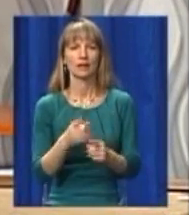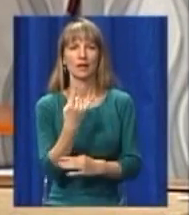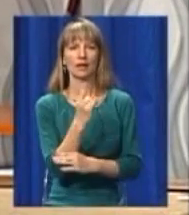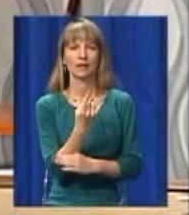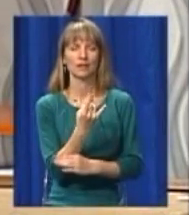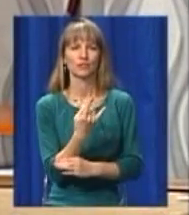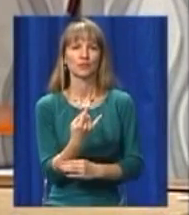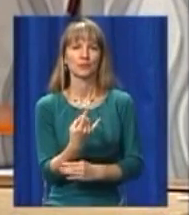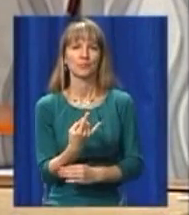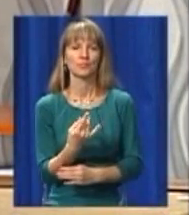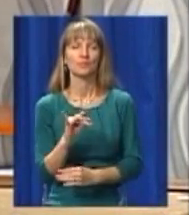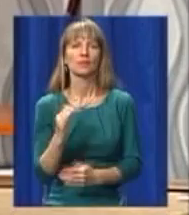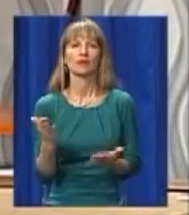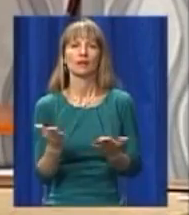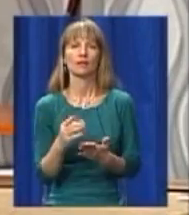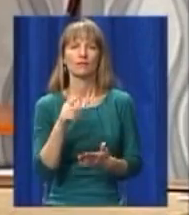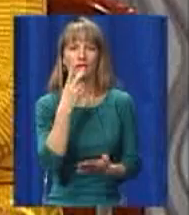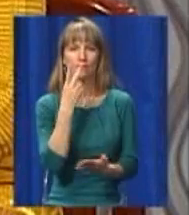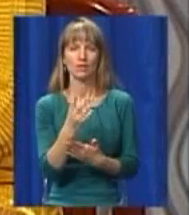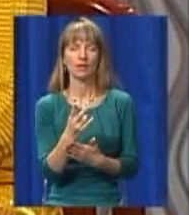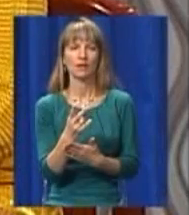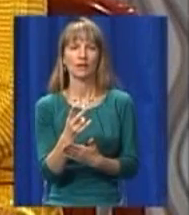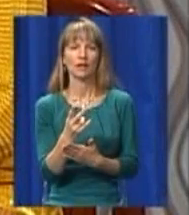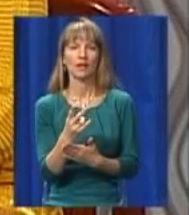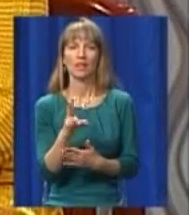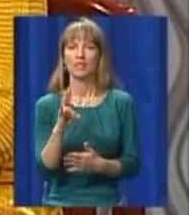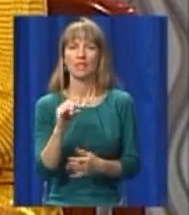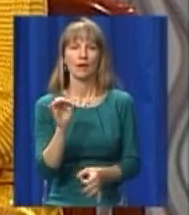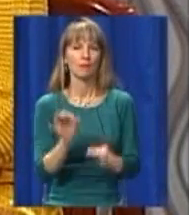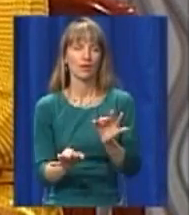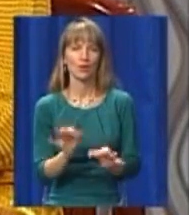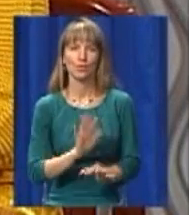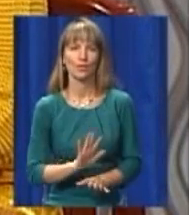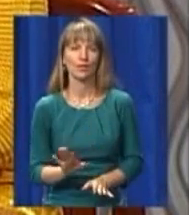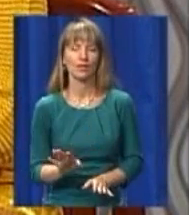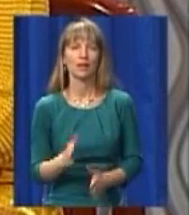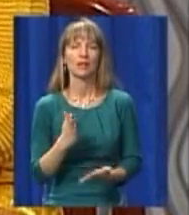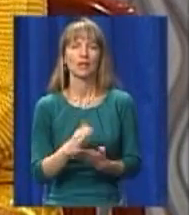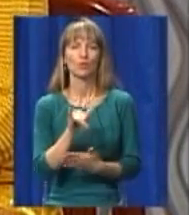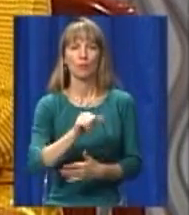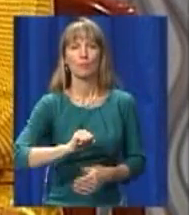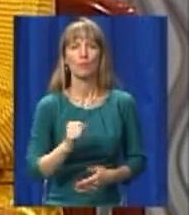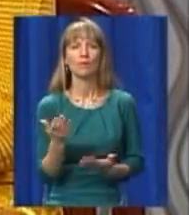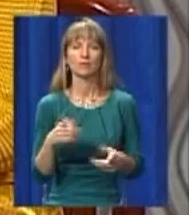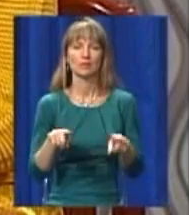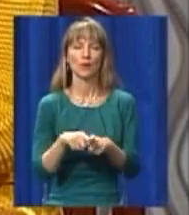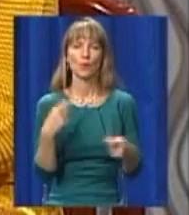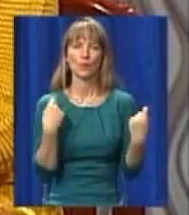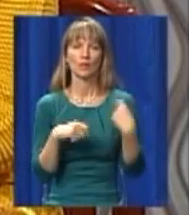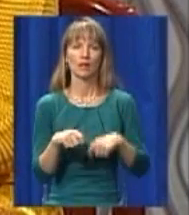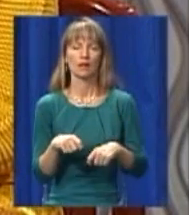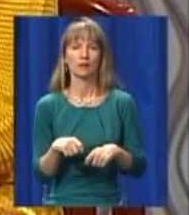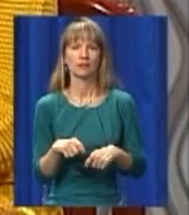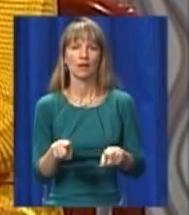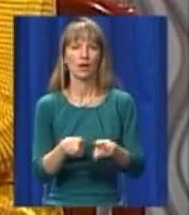іграшка. Ну, і якось вона виглядає, напевно, якось неприродно, так? Так. А є в тебе такі подруги, які так вдягаються, там, як